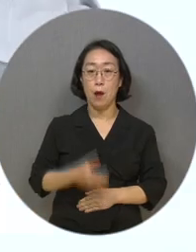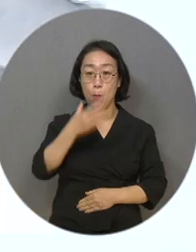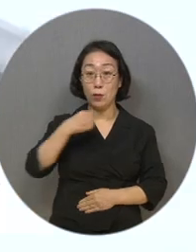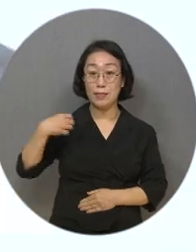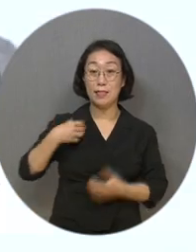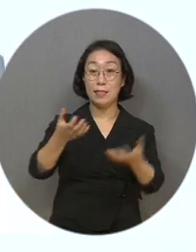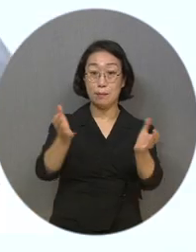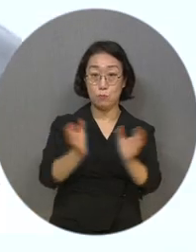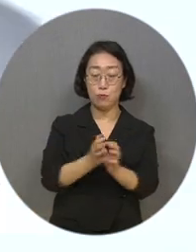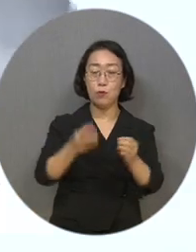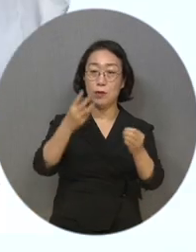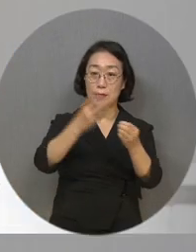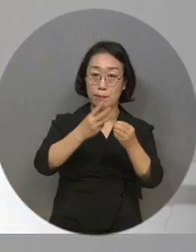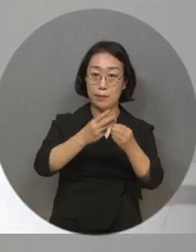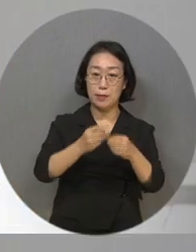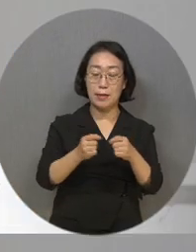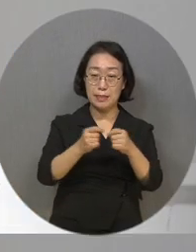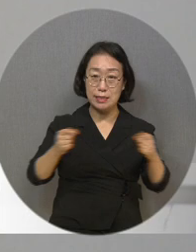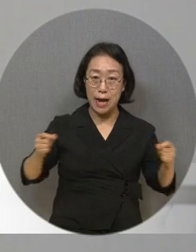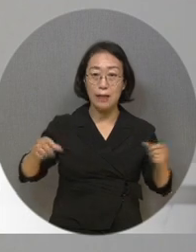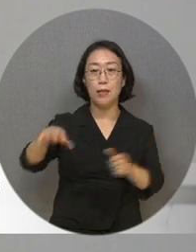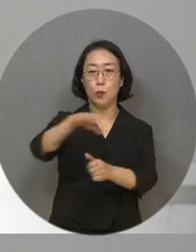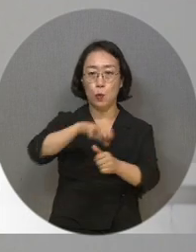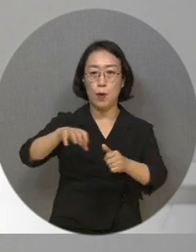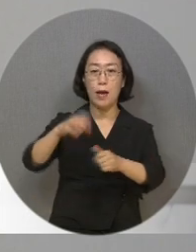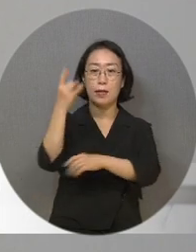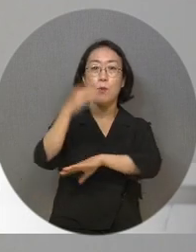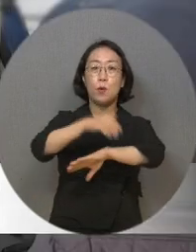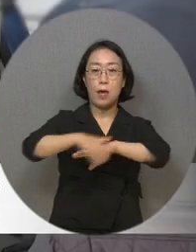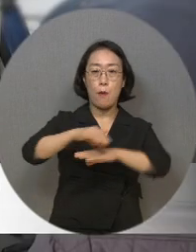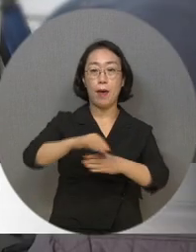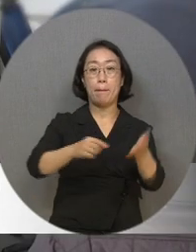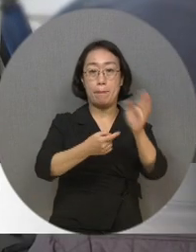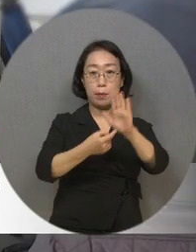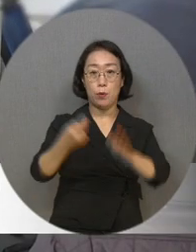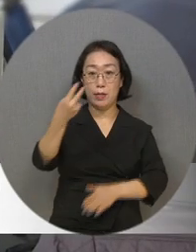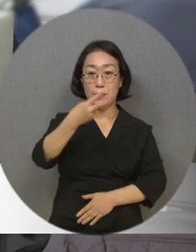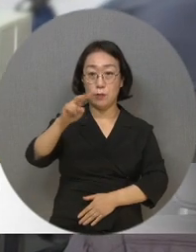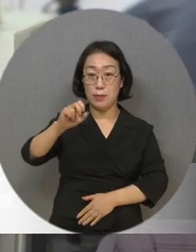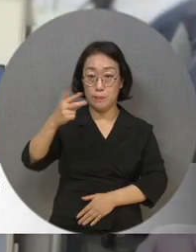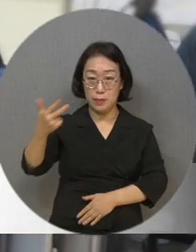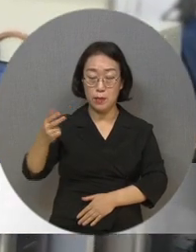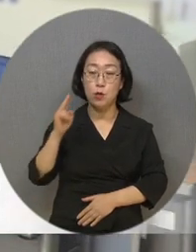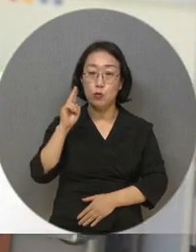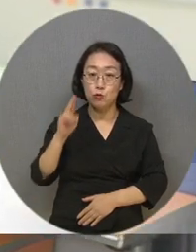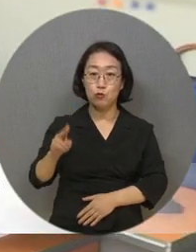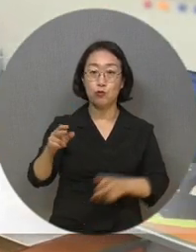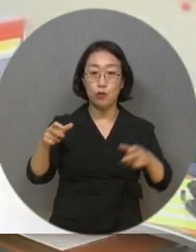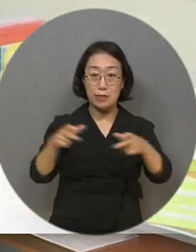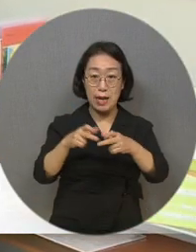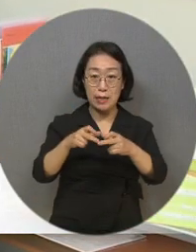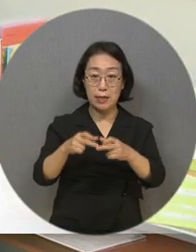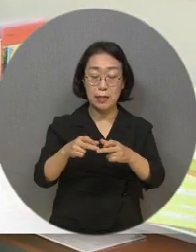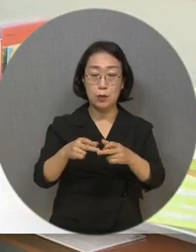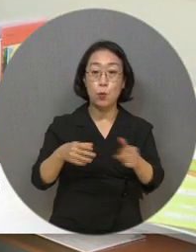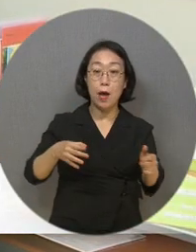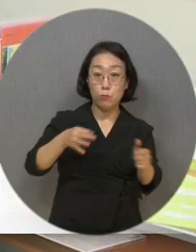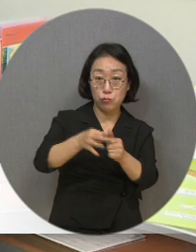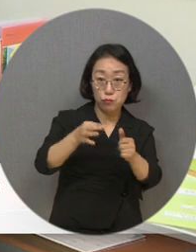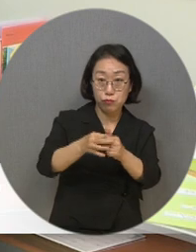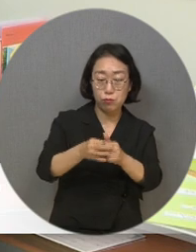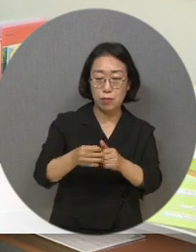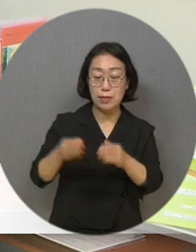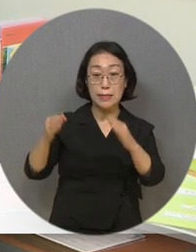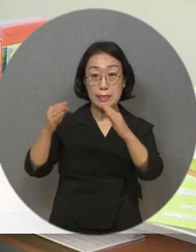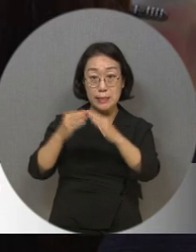보건복지부가 제3차 장기 요양 기본계획을 발표하고 2027년까지 중증 장기요양보험 수급자의 재가급여